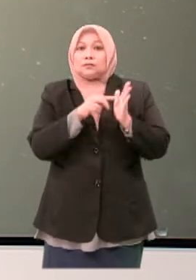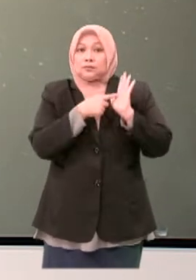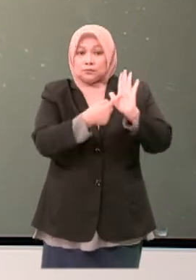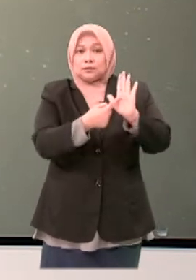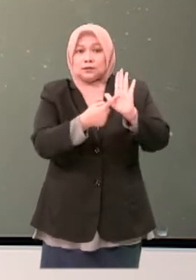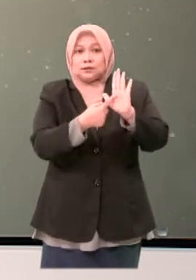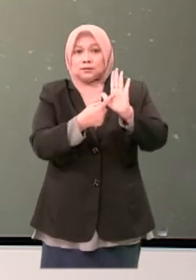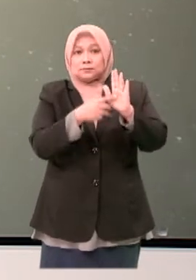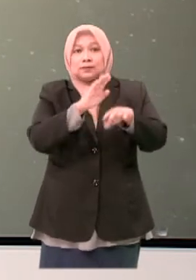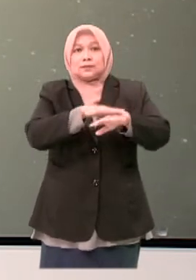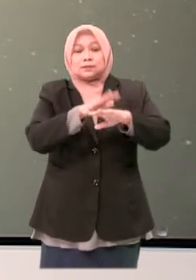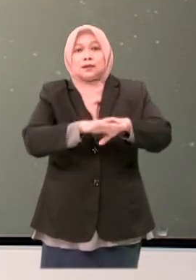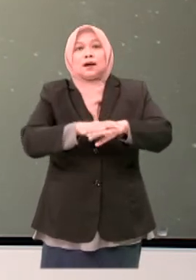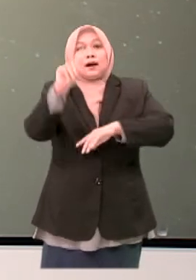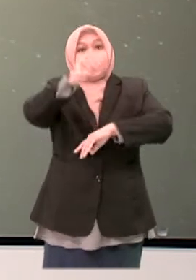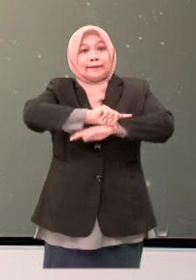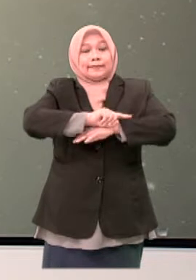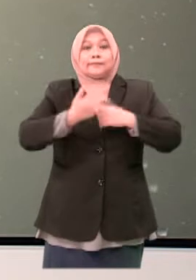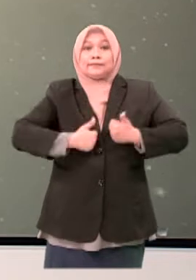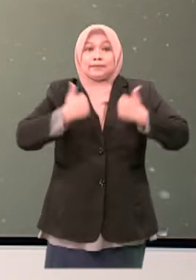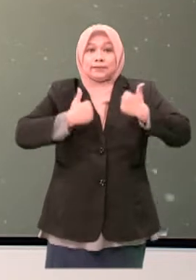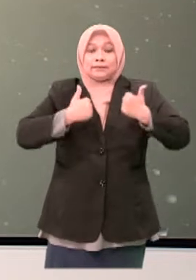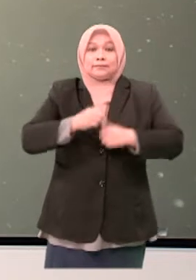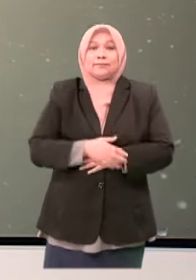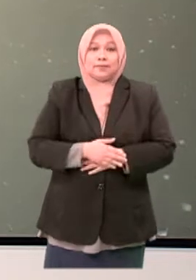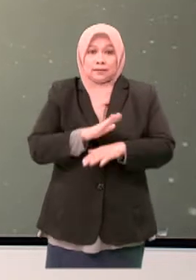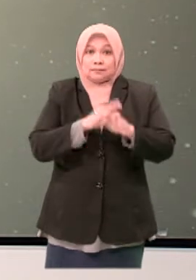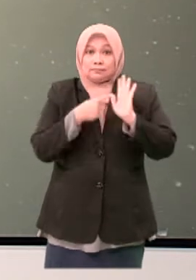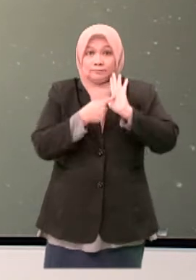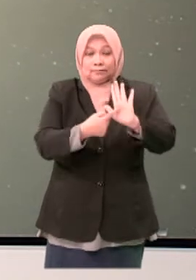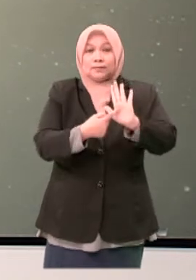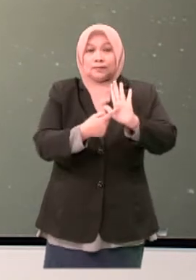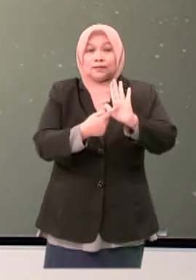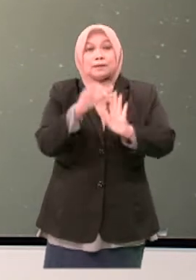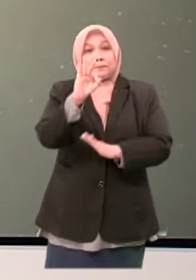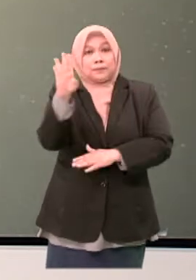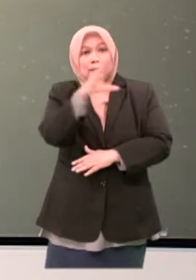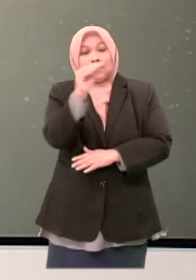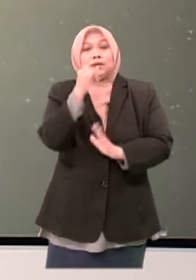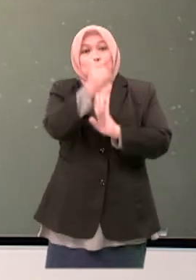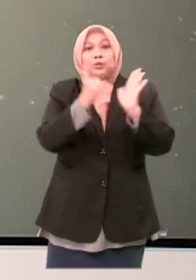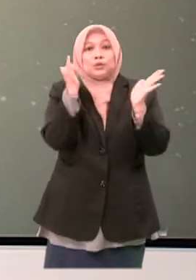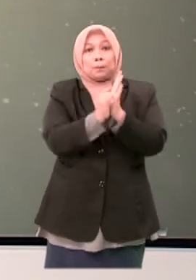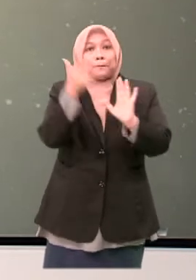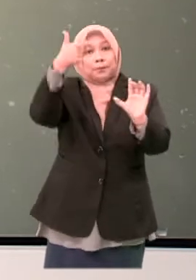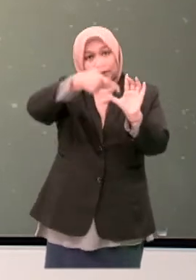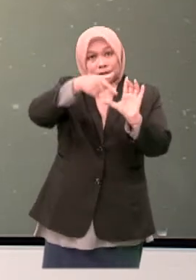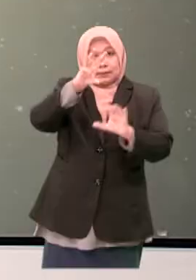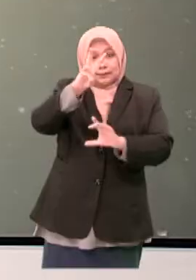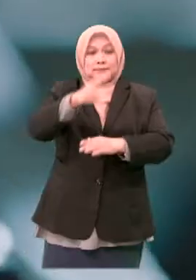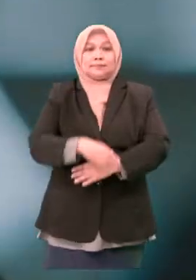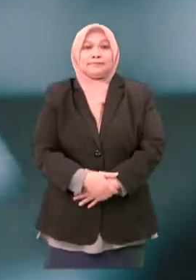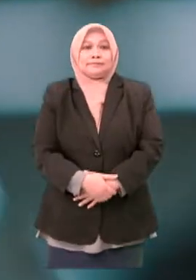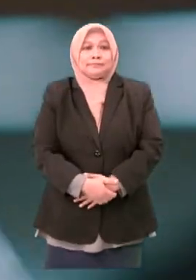di ambang sambutan Hari Raya. Saksikan drama bersiri ini di saluran Facebook dan YouTube Petronas.